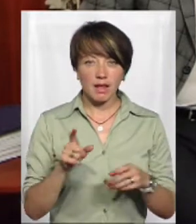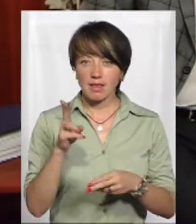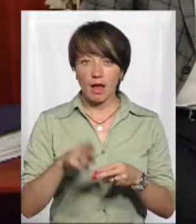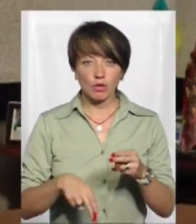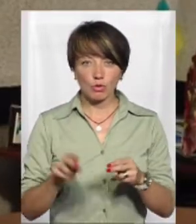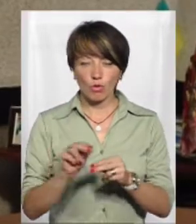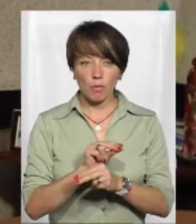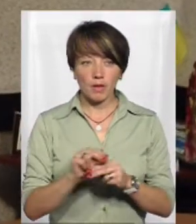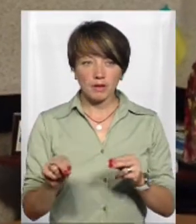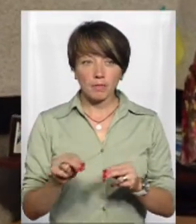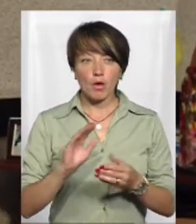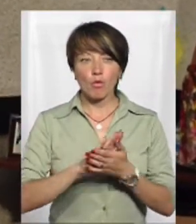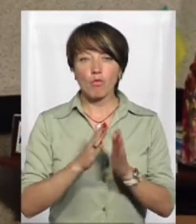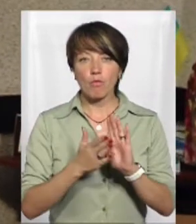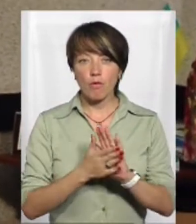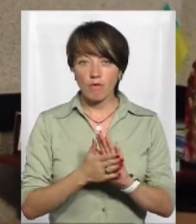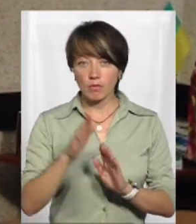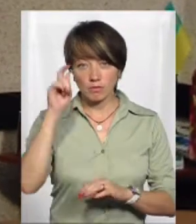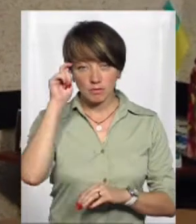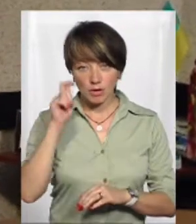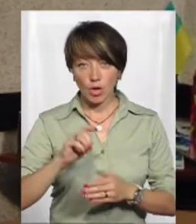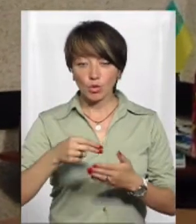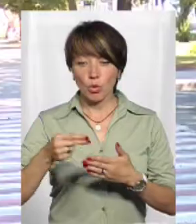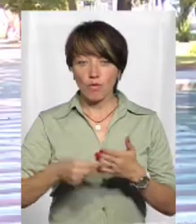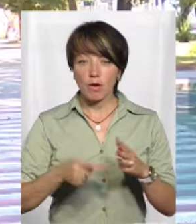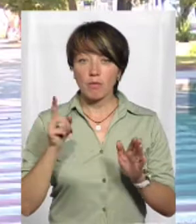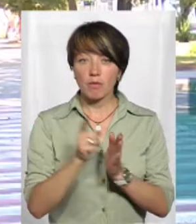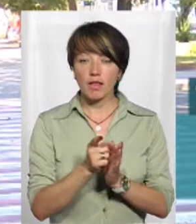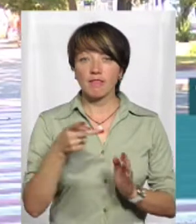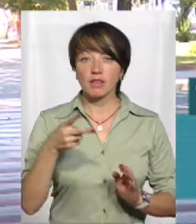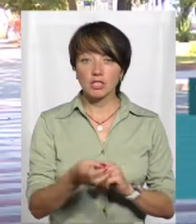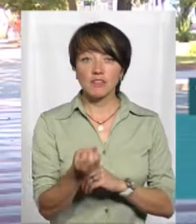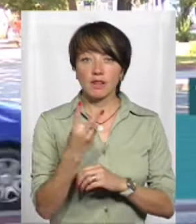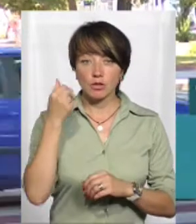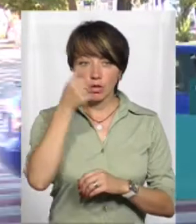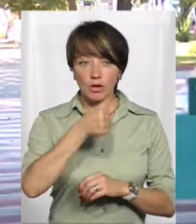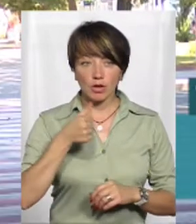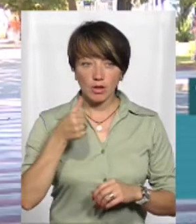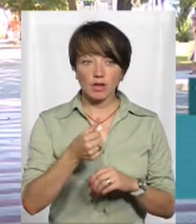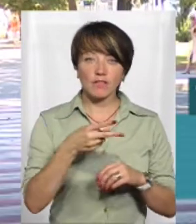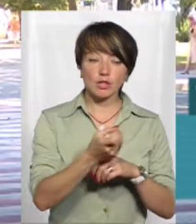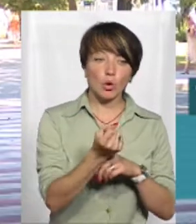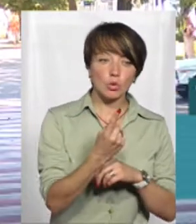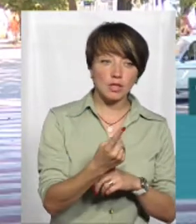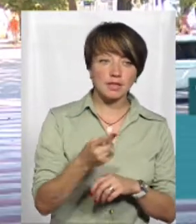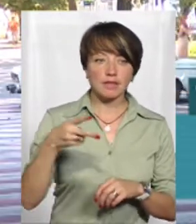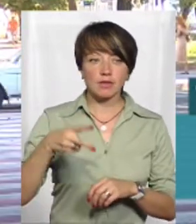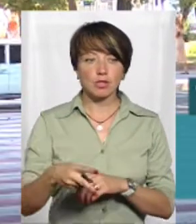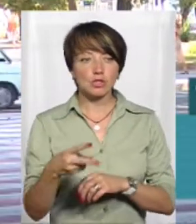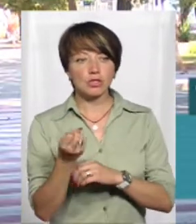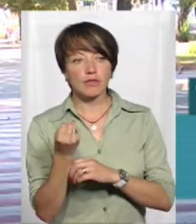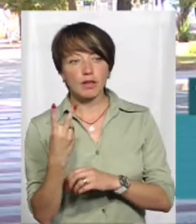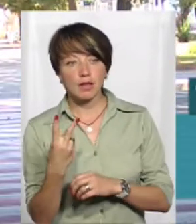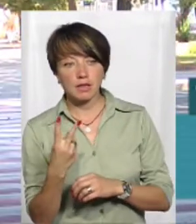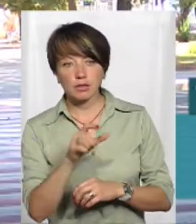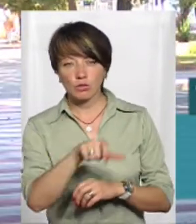Олександр Прокопишин отримати квартиру мав ще у 2014 році. В одних людей 2011-му, в других людей